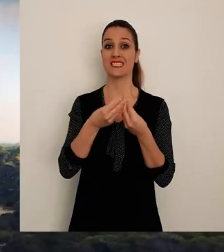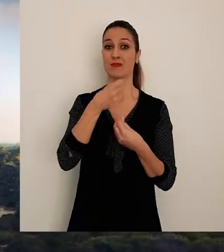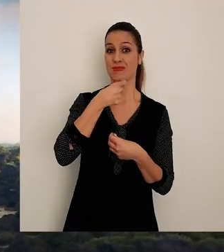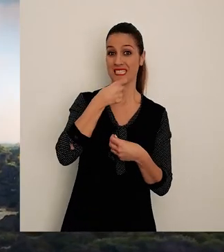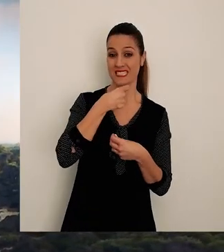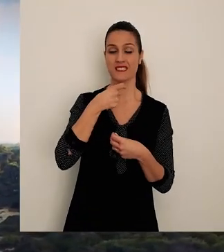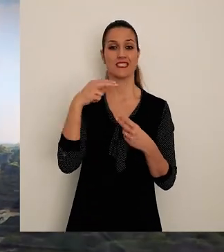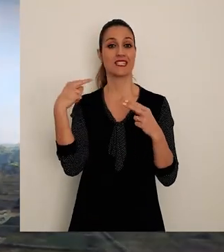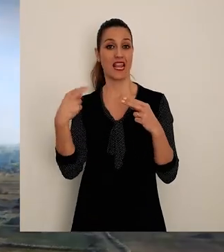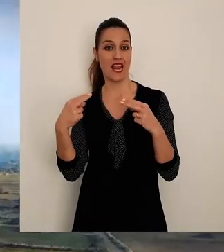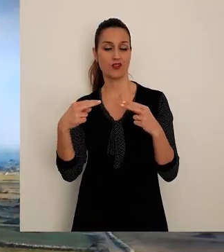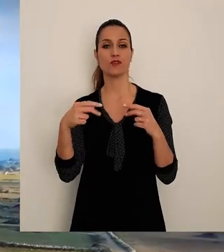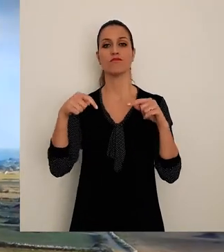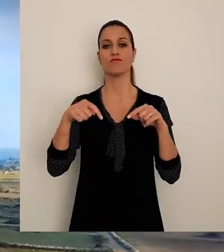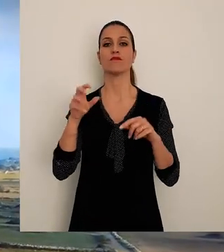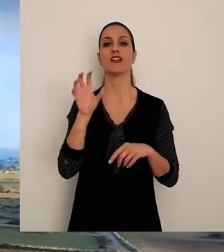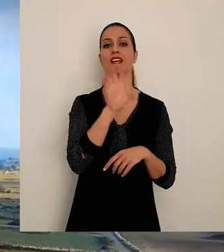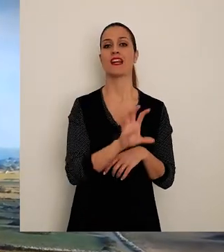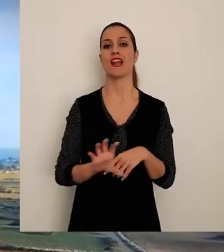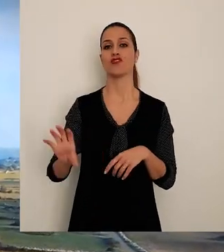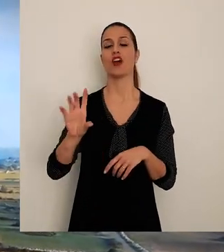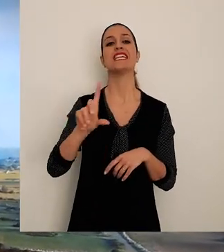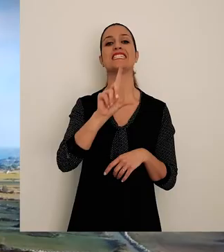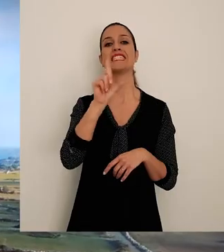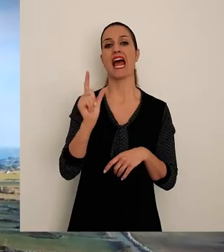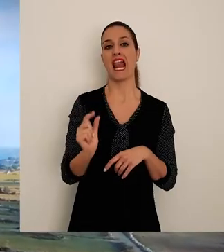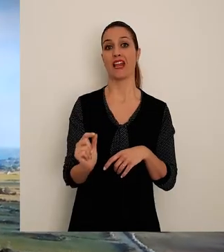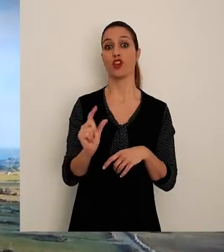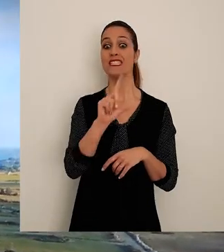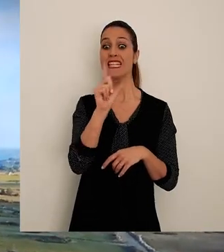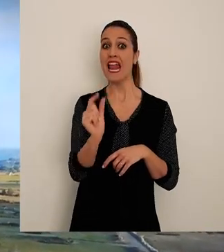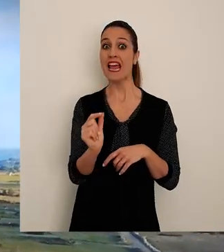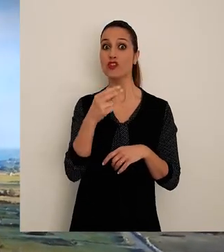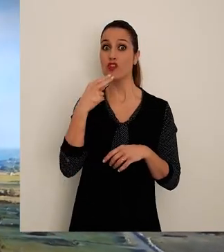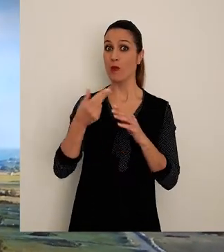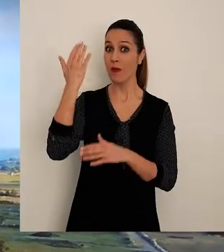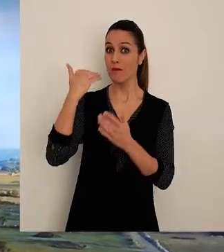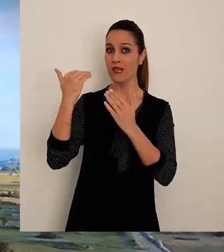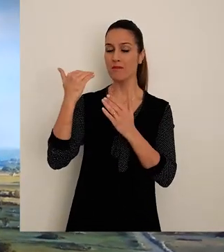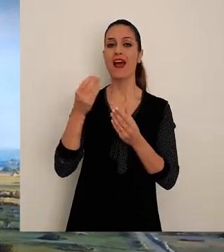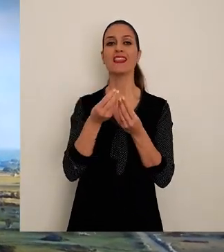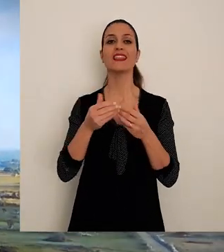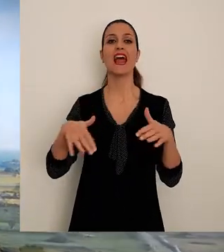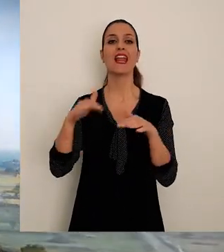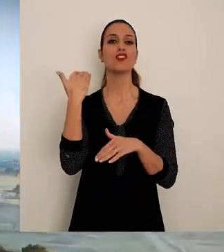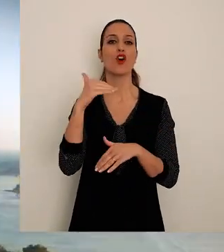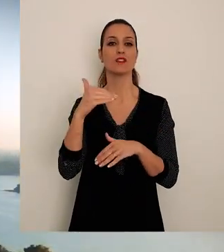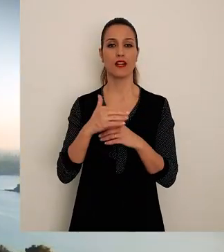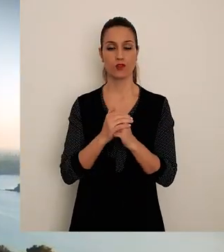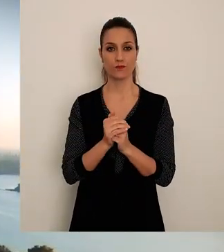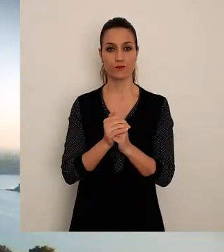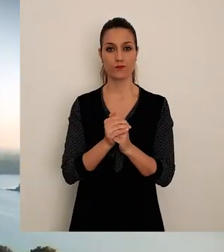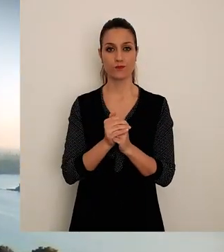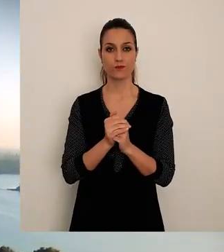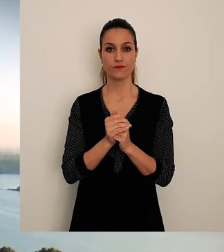di Brindisi e di Taranto, compone oggi la regione geografica del Salento, un tempo chiamata Terra d'Otranto.